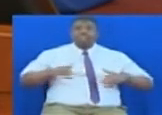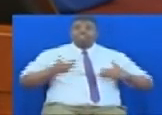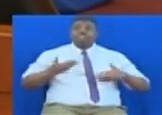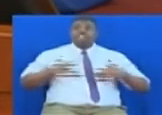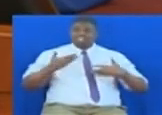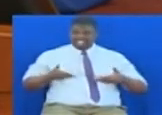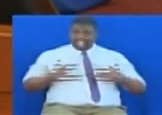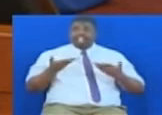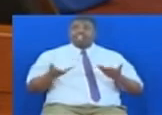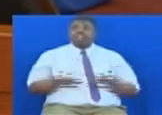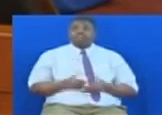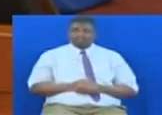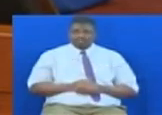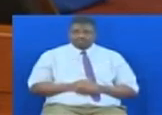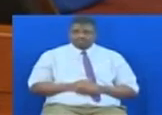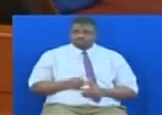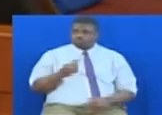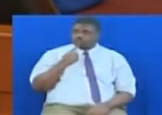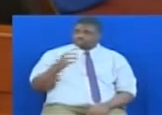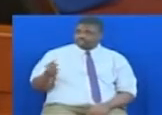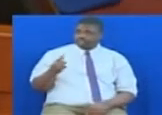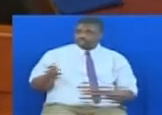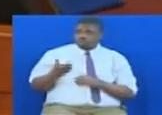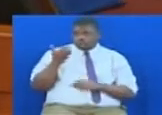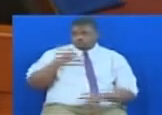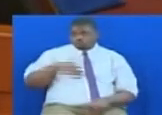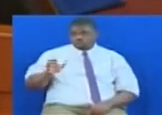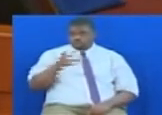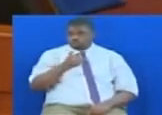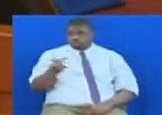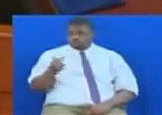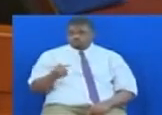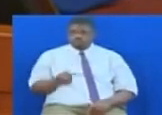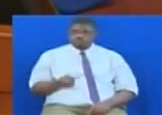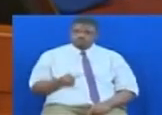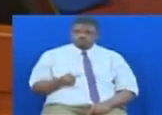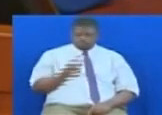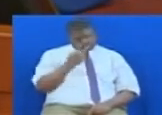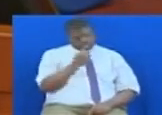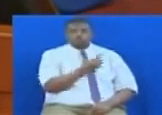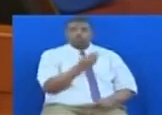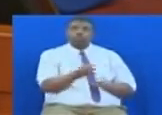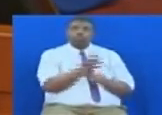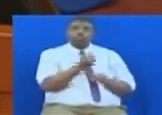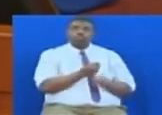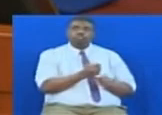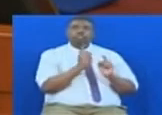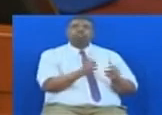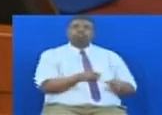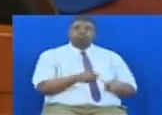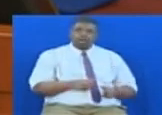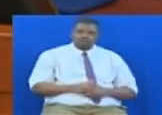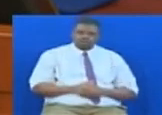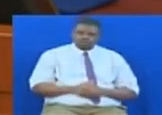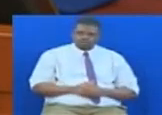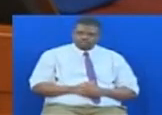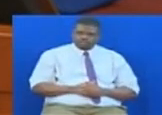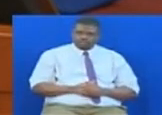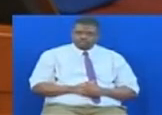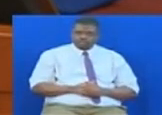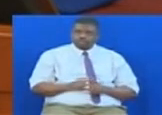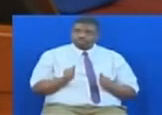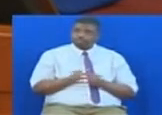yanafurahisha. Wanachosema watoke tu alafu sasa mtaona shughuli itakavyokuwa hapa. Na yake